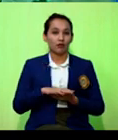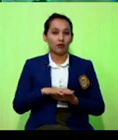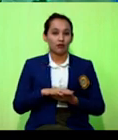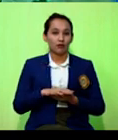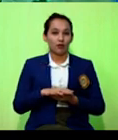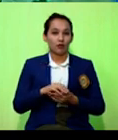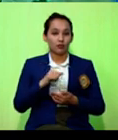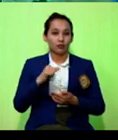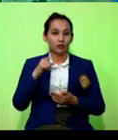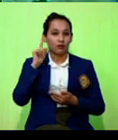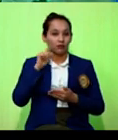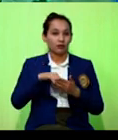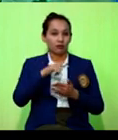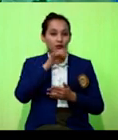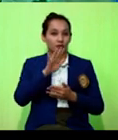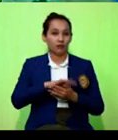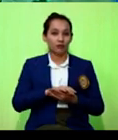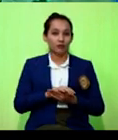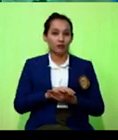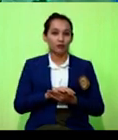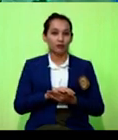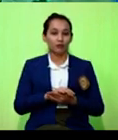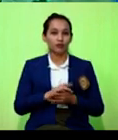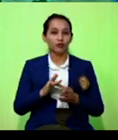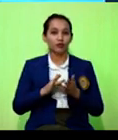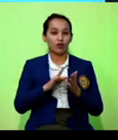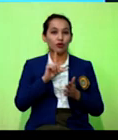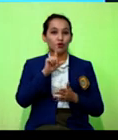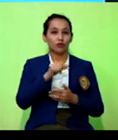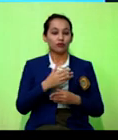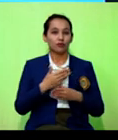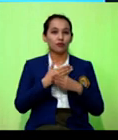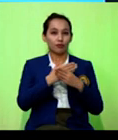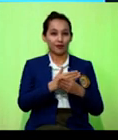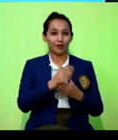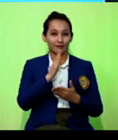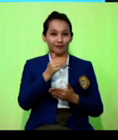ham o'ziga ishonmayapti. U yo'lga otlandi. Qani, yordam beramizmi?